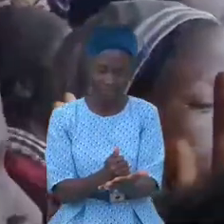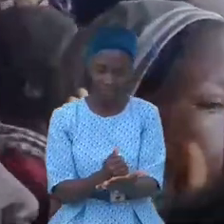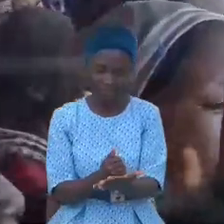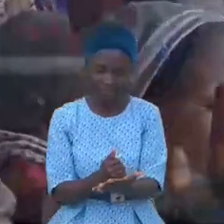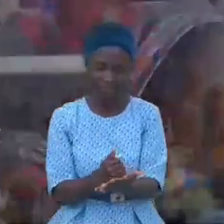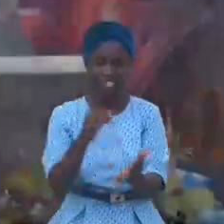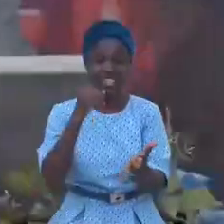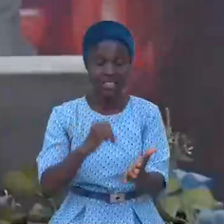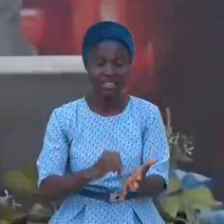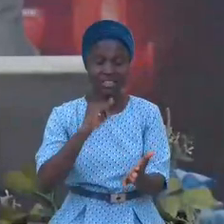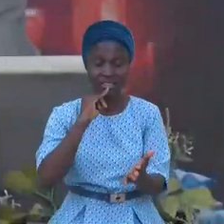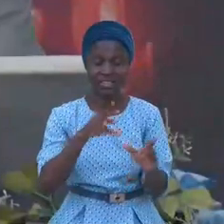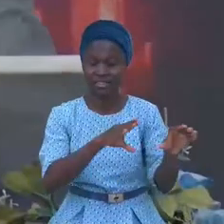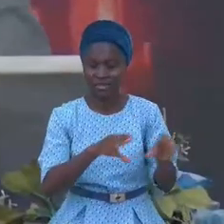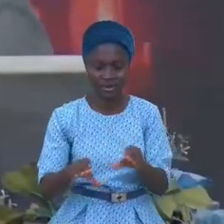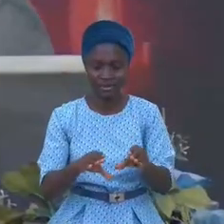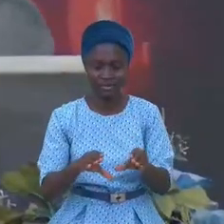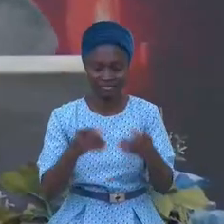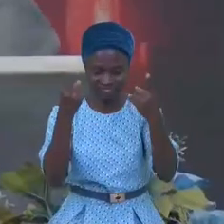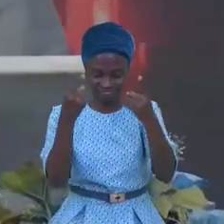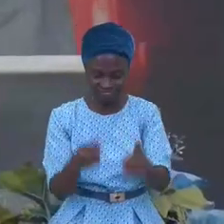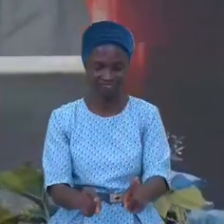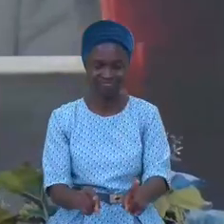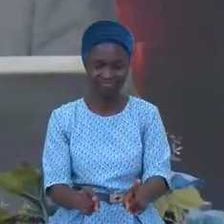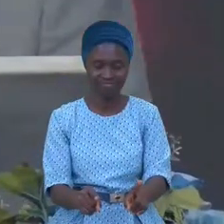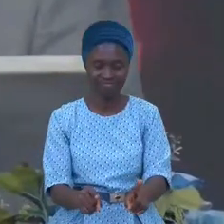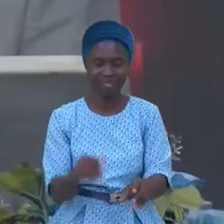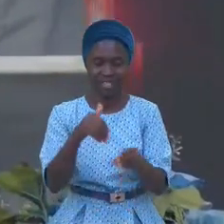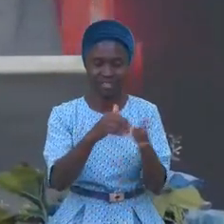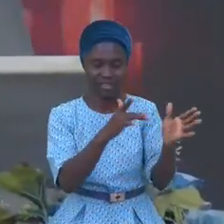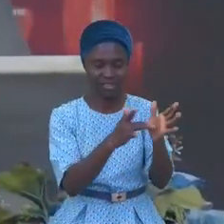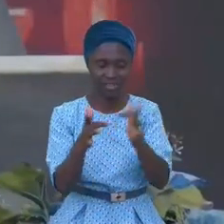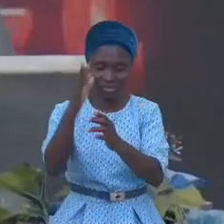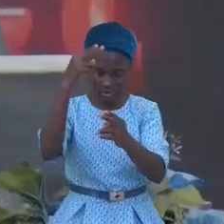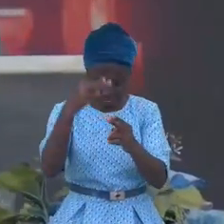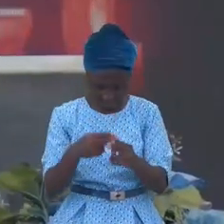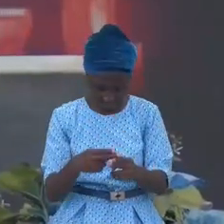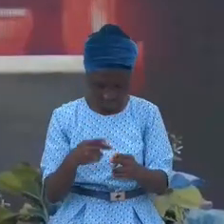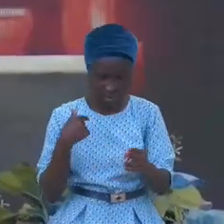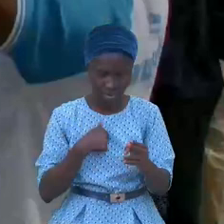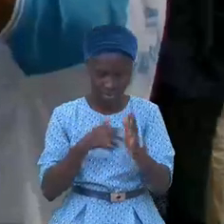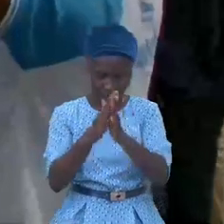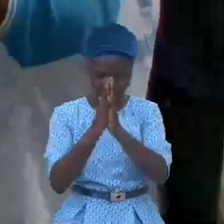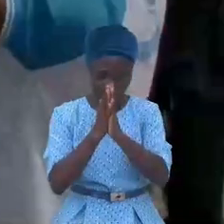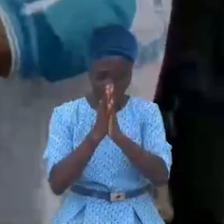C'est fait. Au nom de Jésus, nous prions.